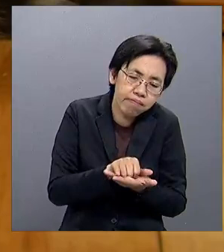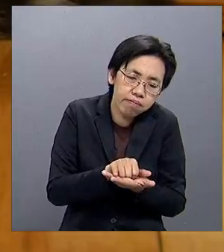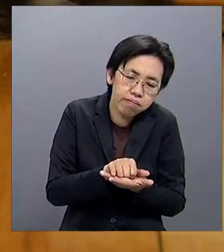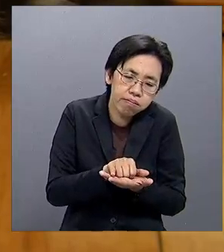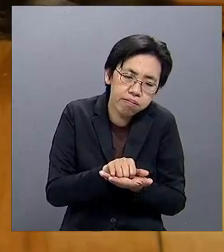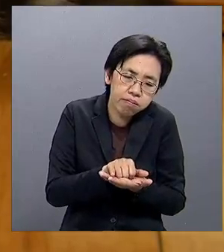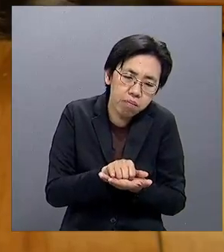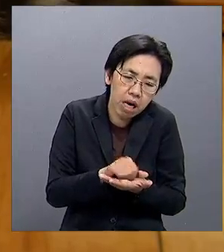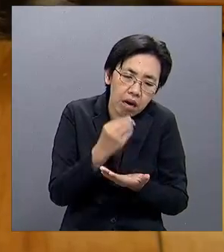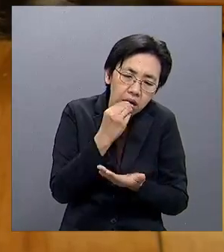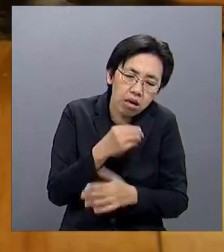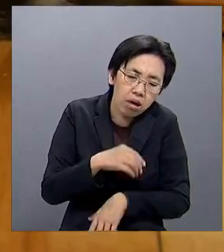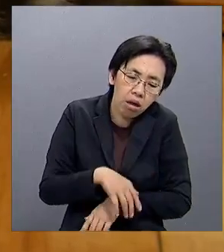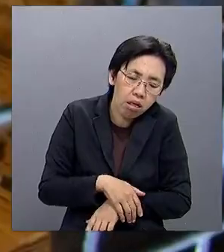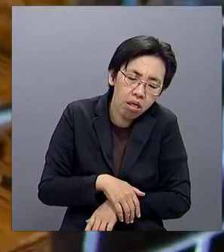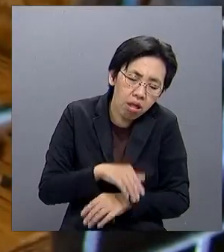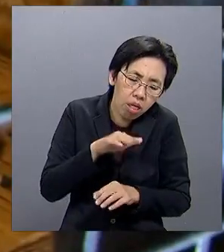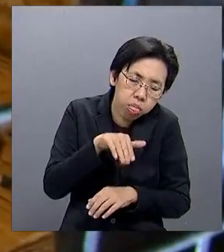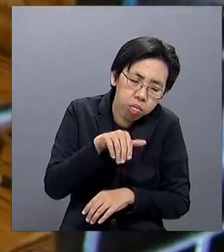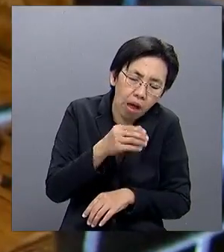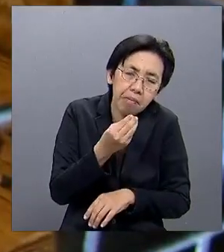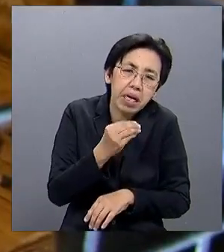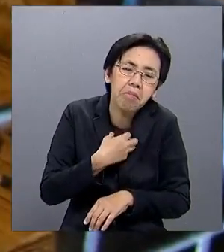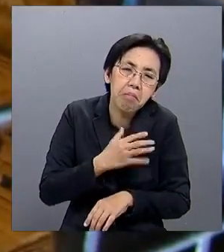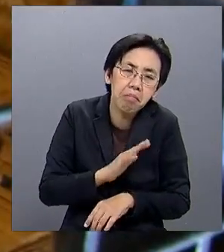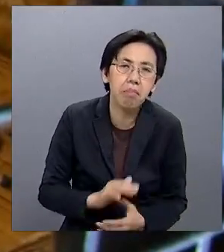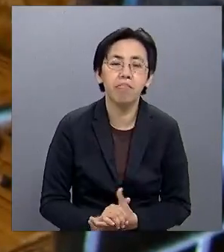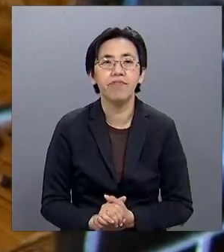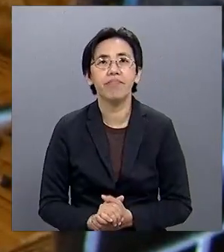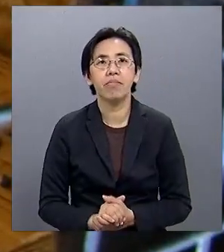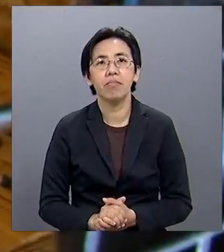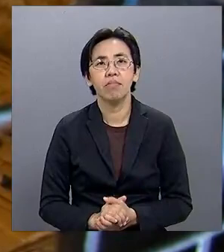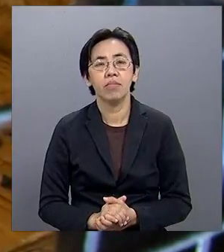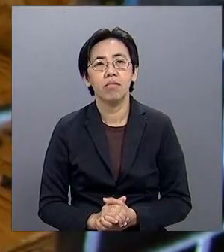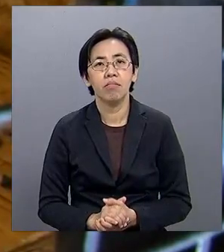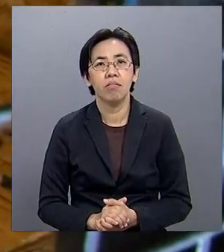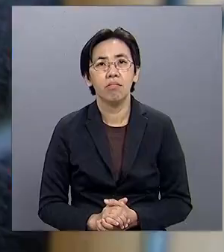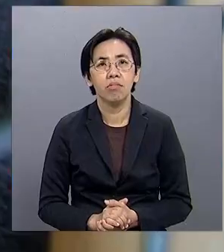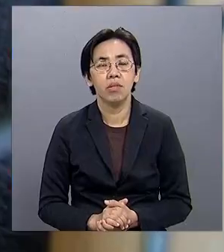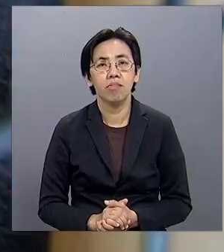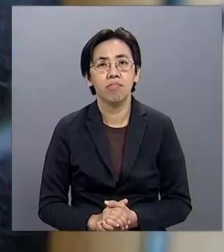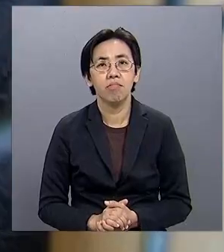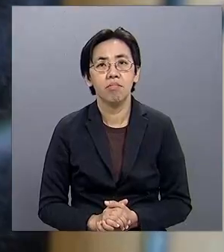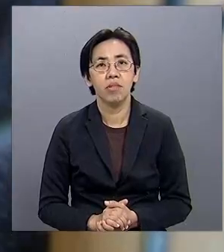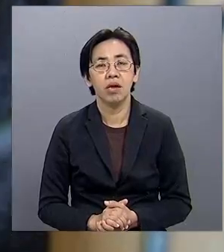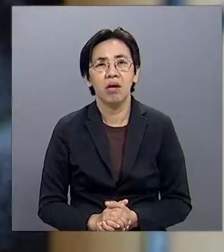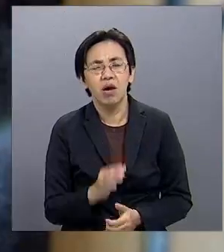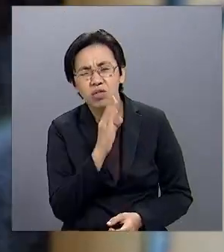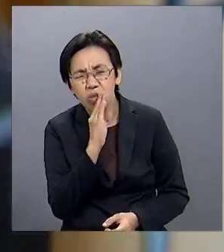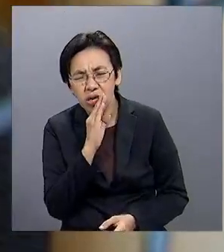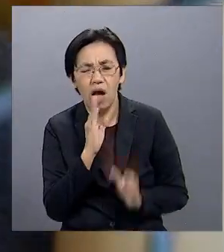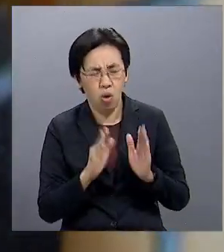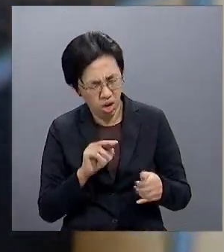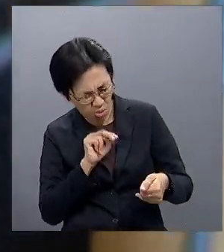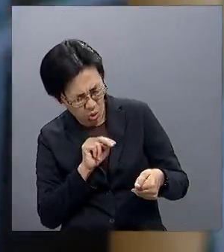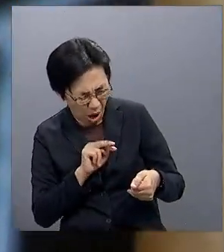ลงแค่นี้นะครับแต่ถ้าเกิดว่าเจ้าของเป็นกังวลก็พาพบสัตวแพทย์สัตวแพทย์เขาจะรักษา